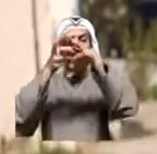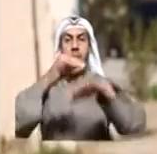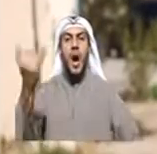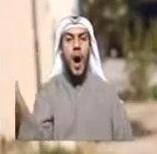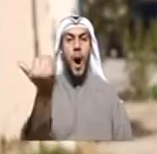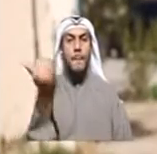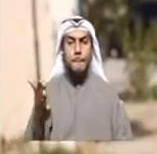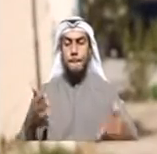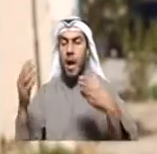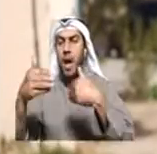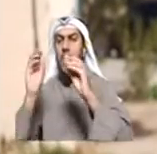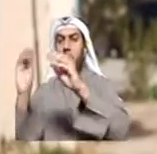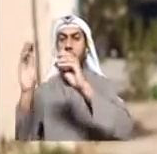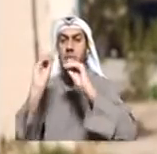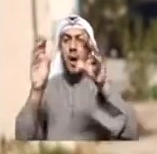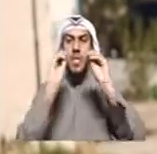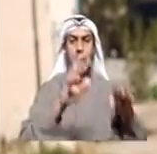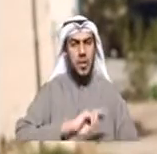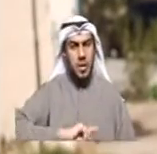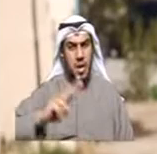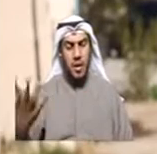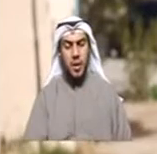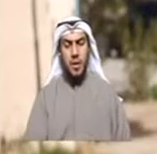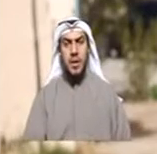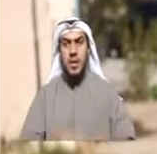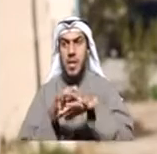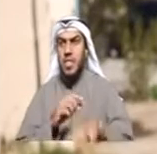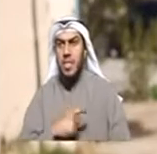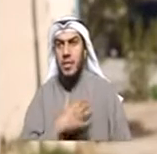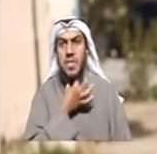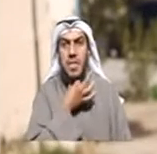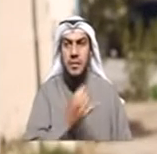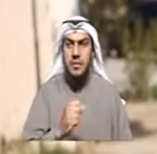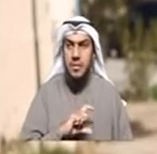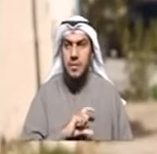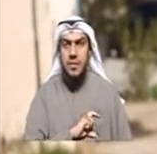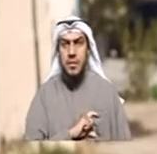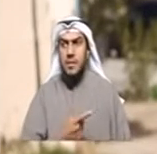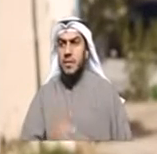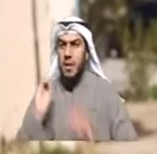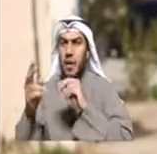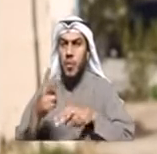لمئات العائلات النازحة في محافظة بابل أعطى مساحة أكبر لدولة الكويت في